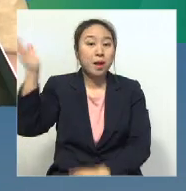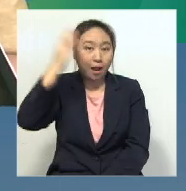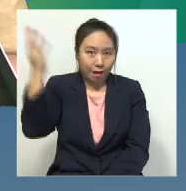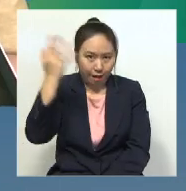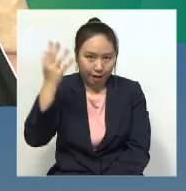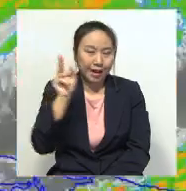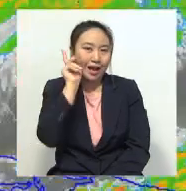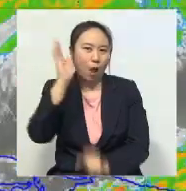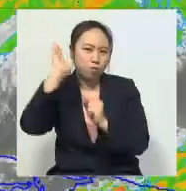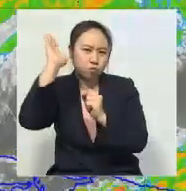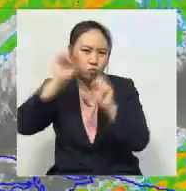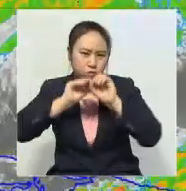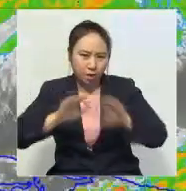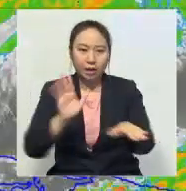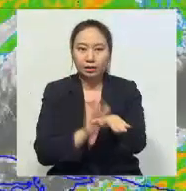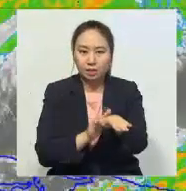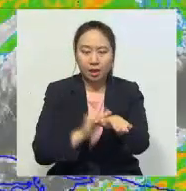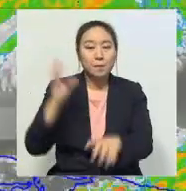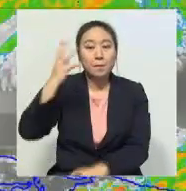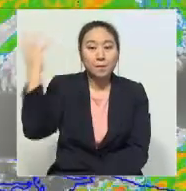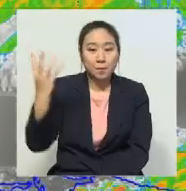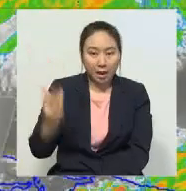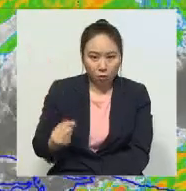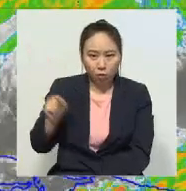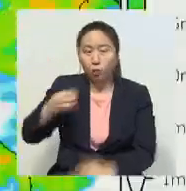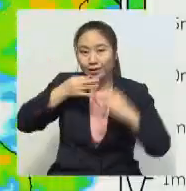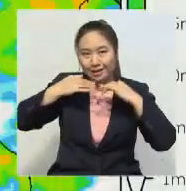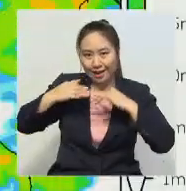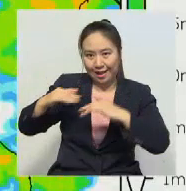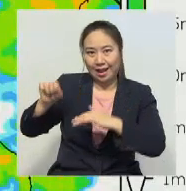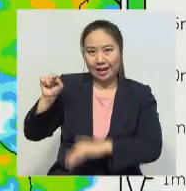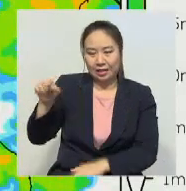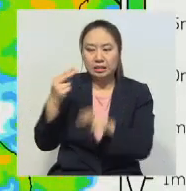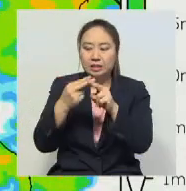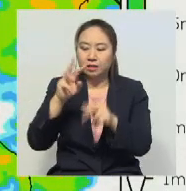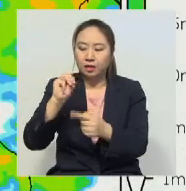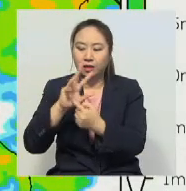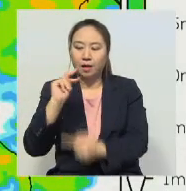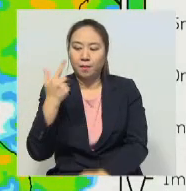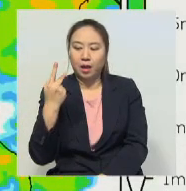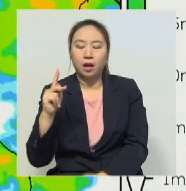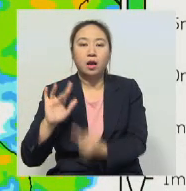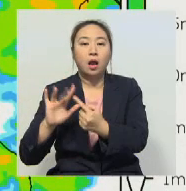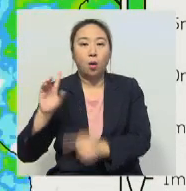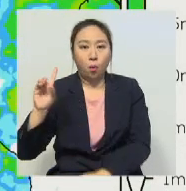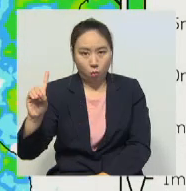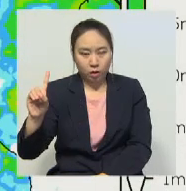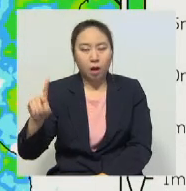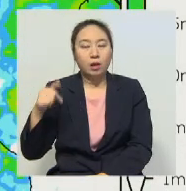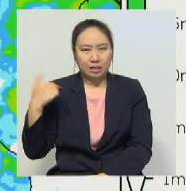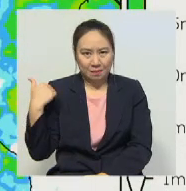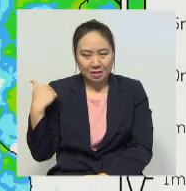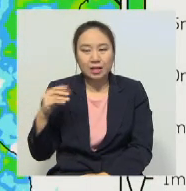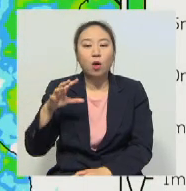แถลงข่าวเตือนพายุไต้ฝุ่นมังคุดบริเวณมหาสมุทรแปซิฟิกค่ะได้บอกว่ามีแนวโน้มจะเคลื่อนผ่านเกาะลูซอนประเทศฟิลิป